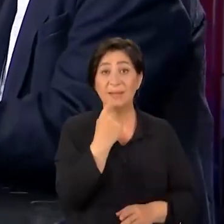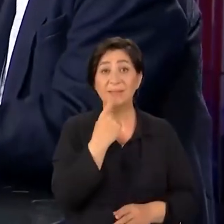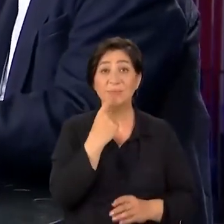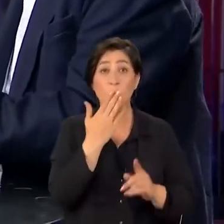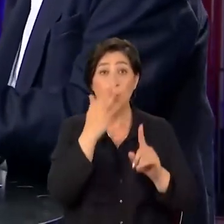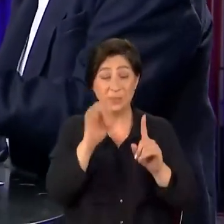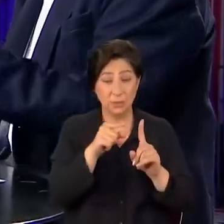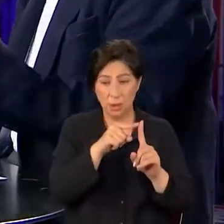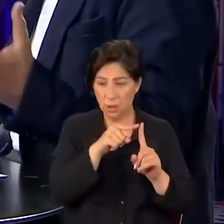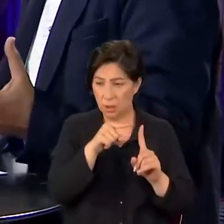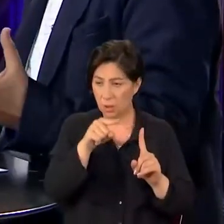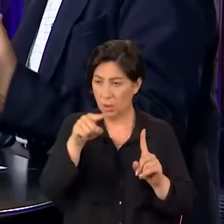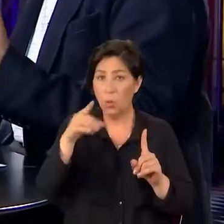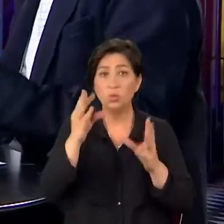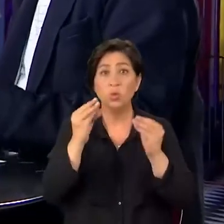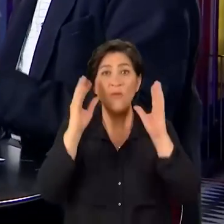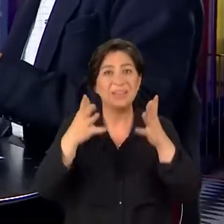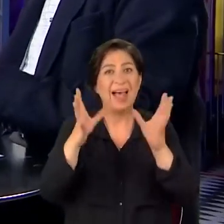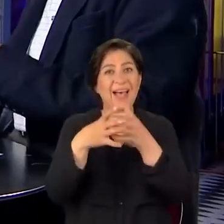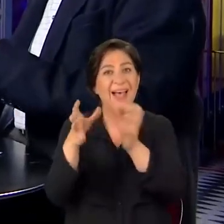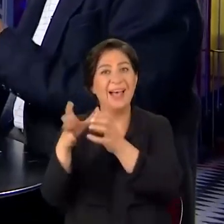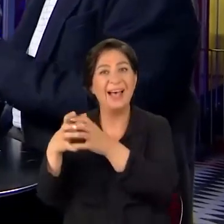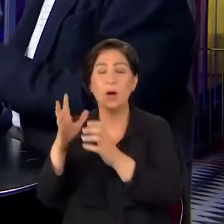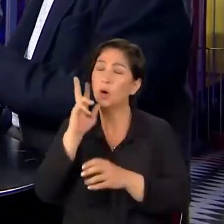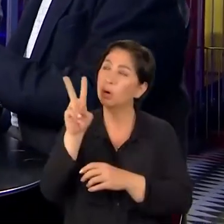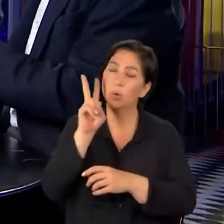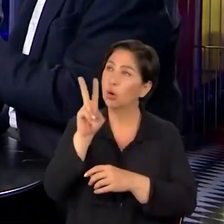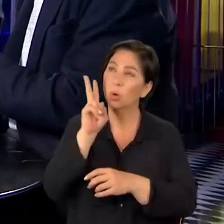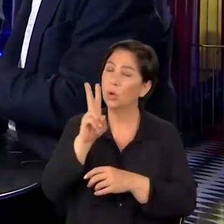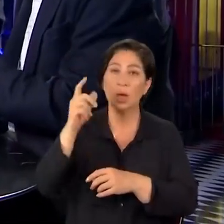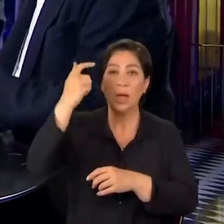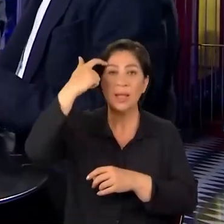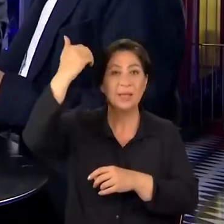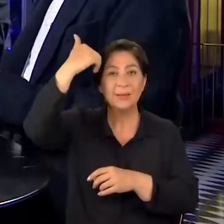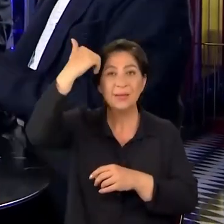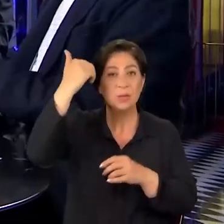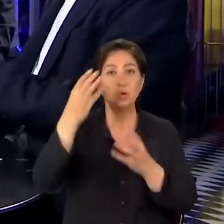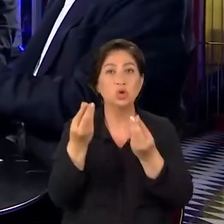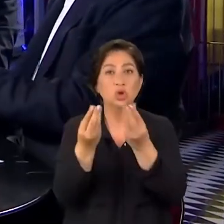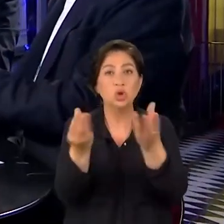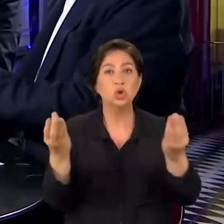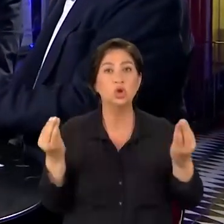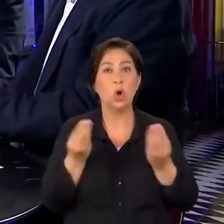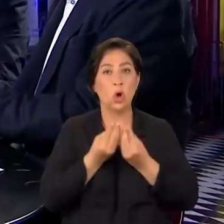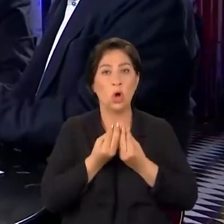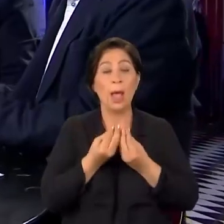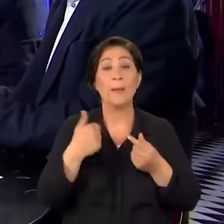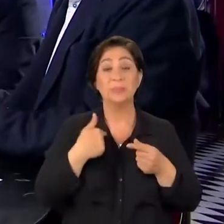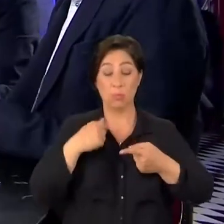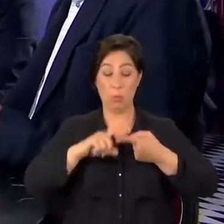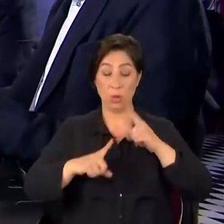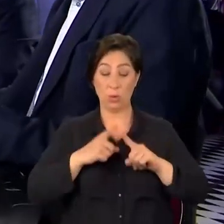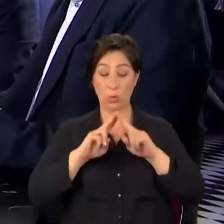okulundan itibaren bütün o çoğulcu dünyayı gördü. Onun için zihin dünyaları çoğulcu. Şimdi bizim siyaset dünyamıza baktığınız